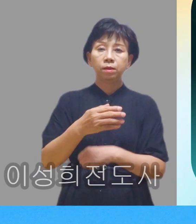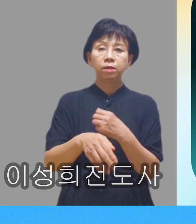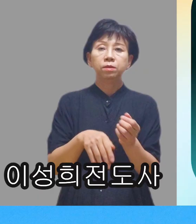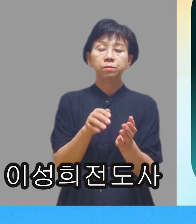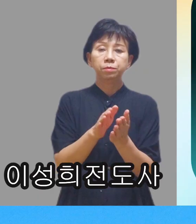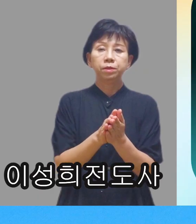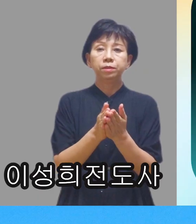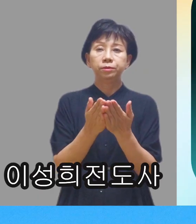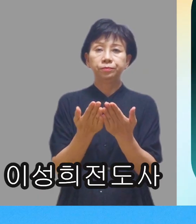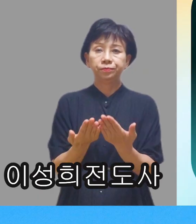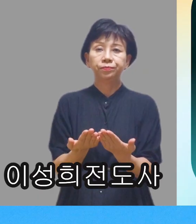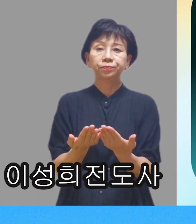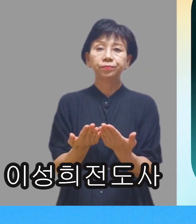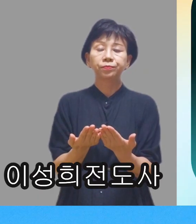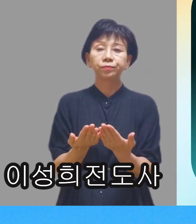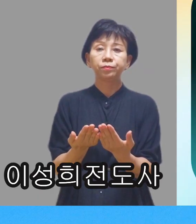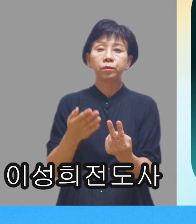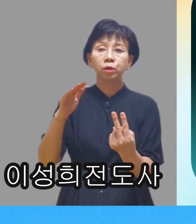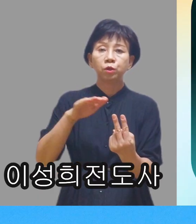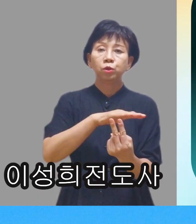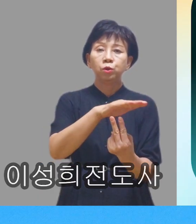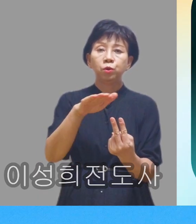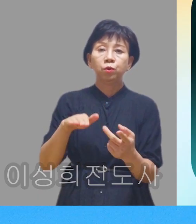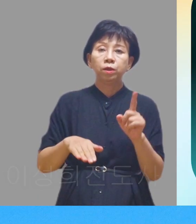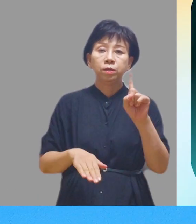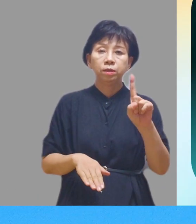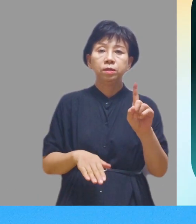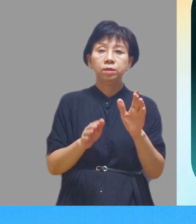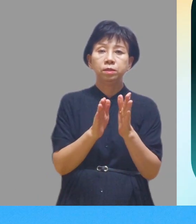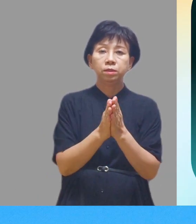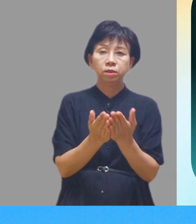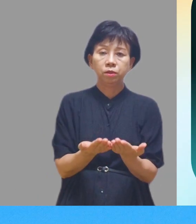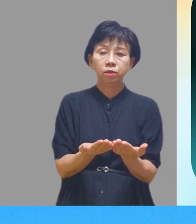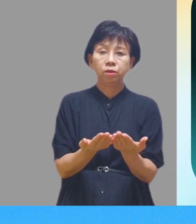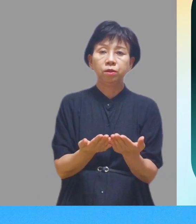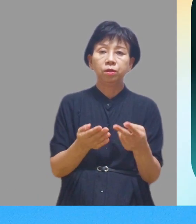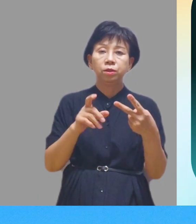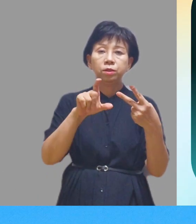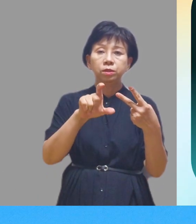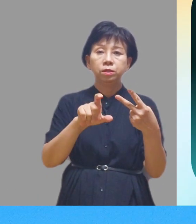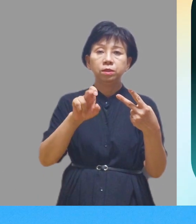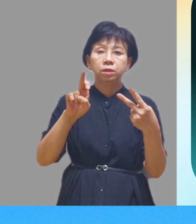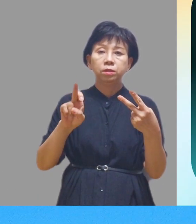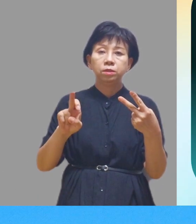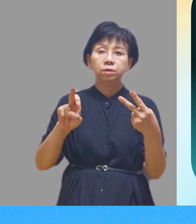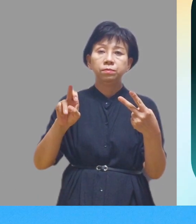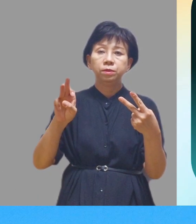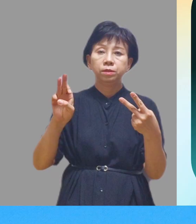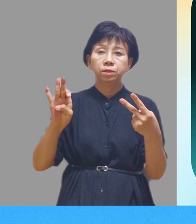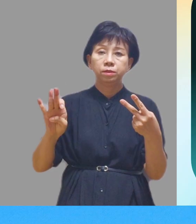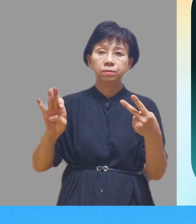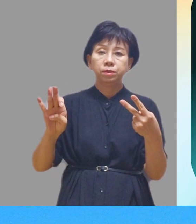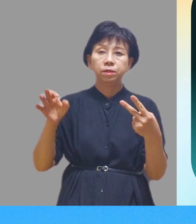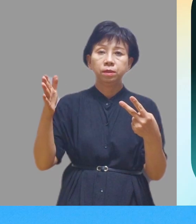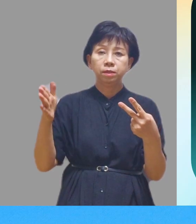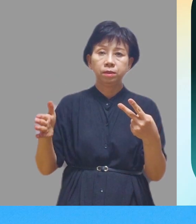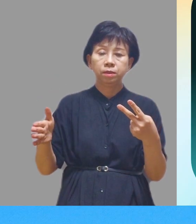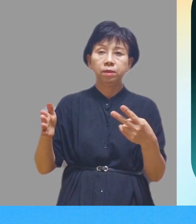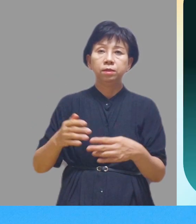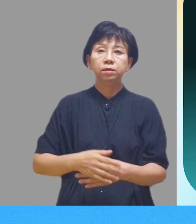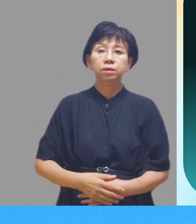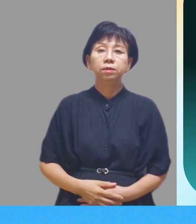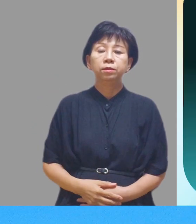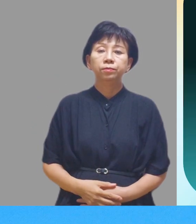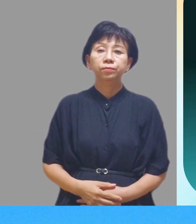하나님의 말씀 같이 찾아보겠습니다. 요한일서 2장 12절에서 14절 말씀을